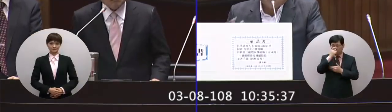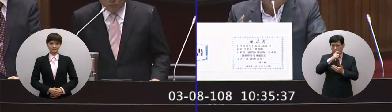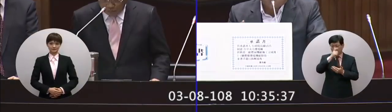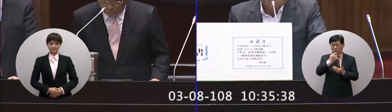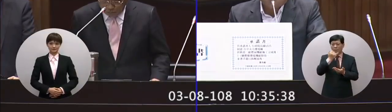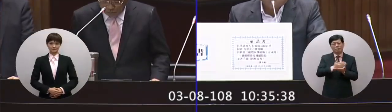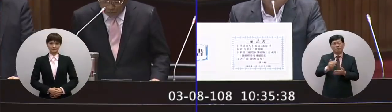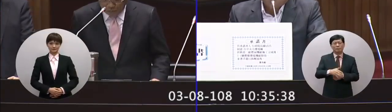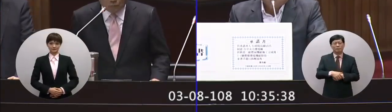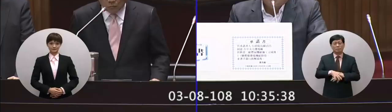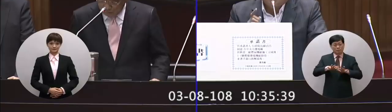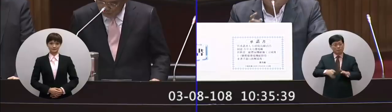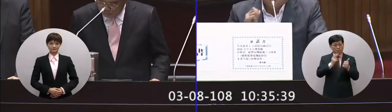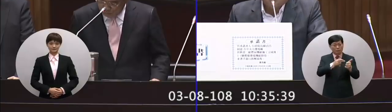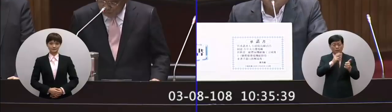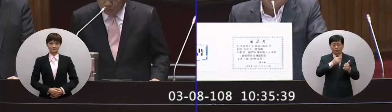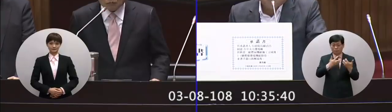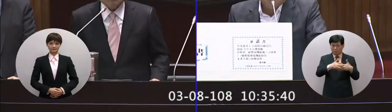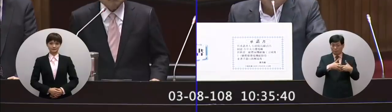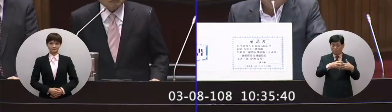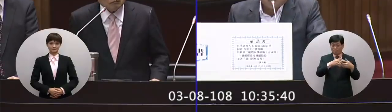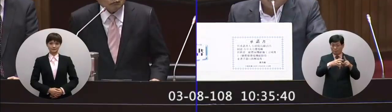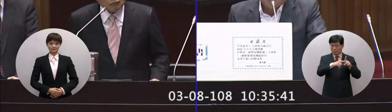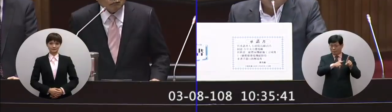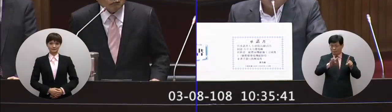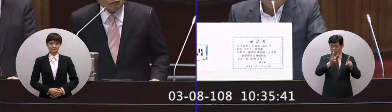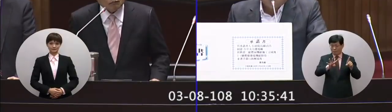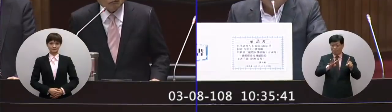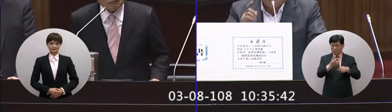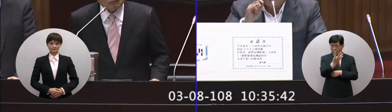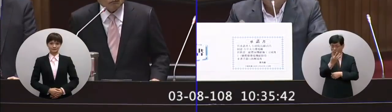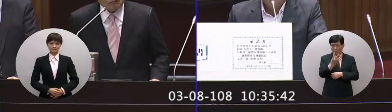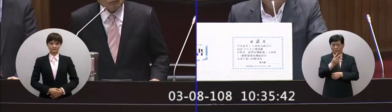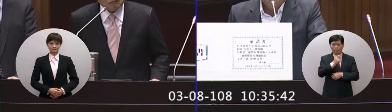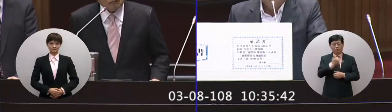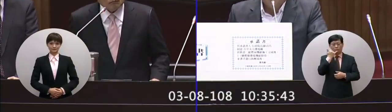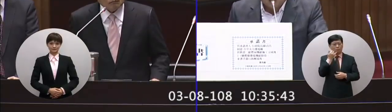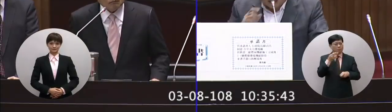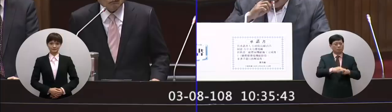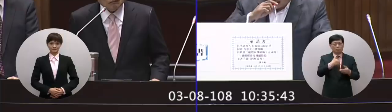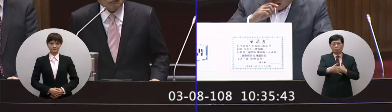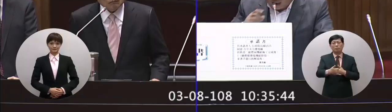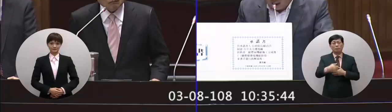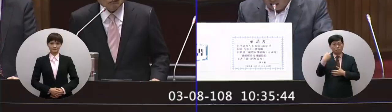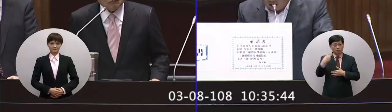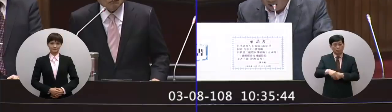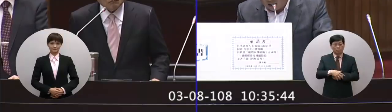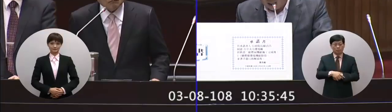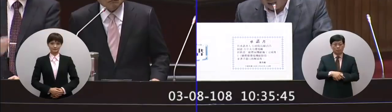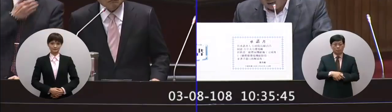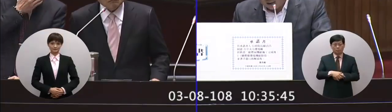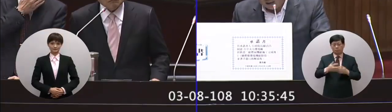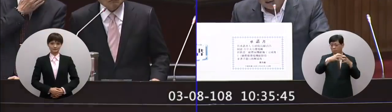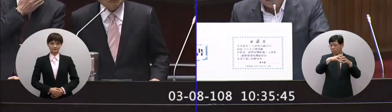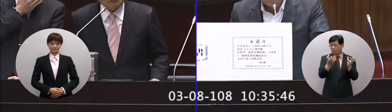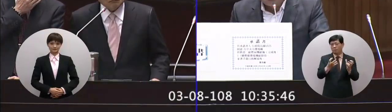以我们现在的要求就是说，这一到四号机燃气机组除役，并且进行